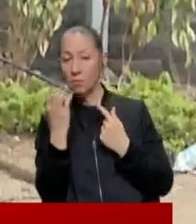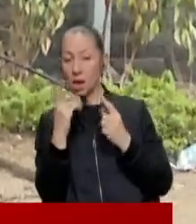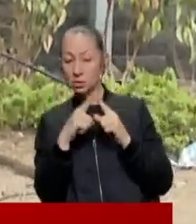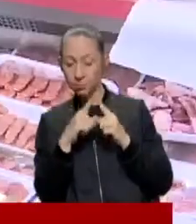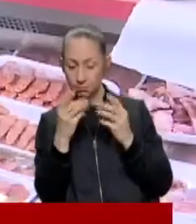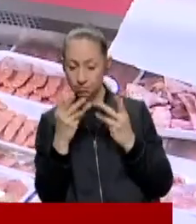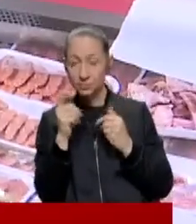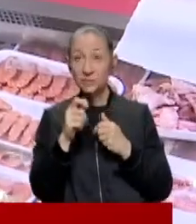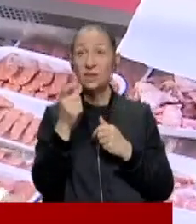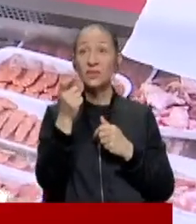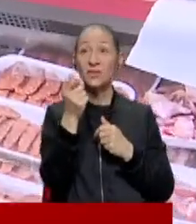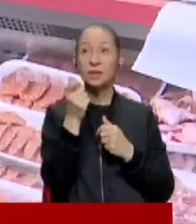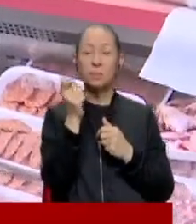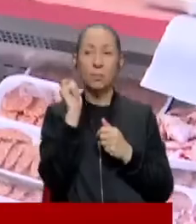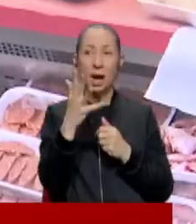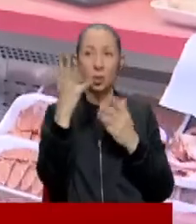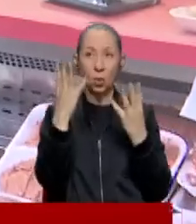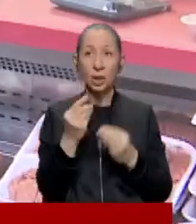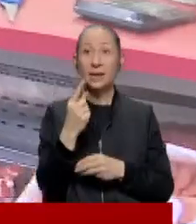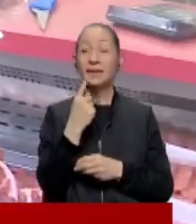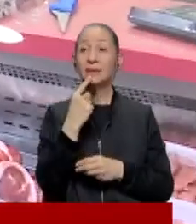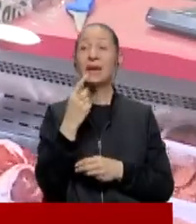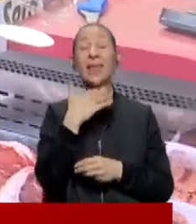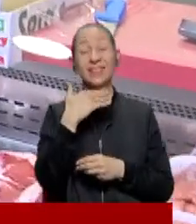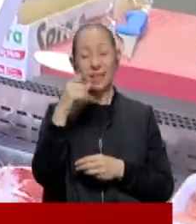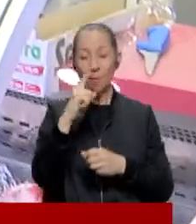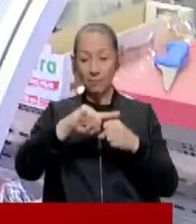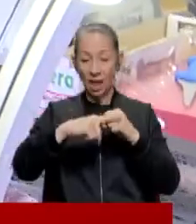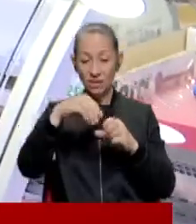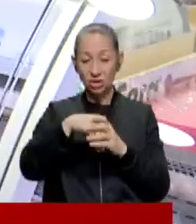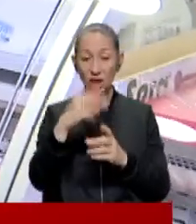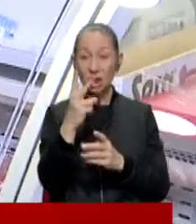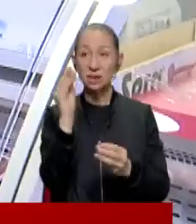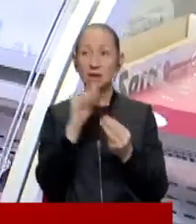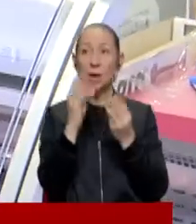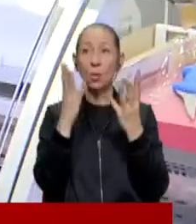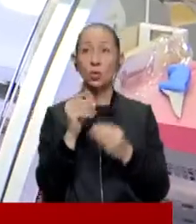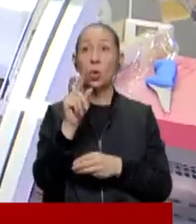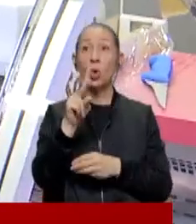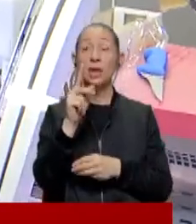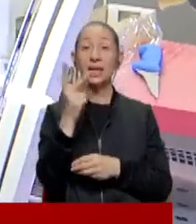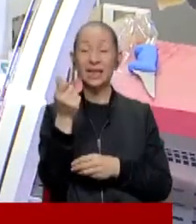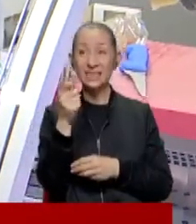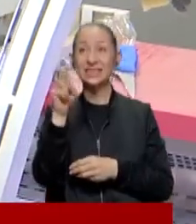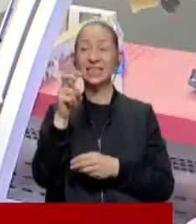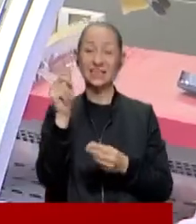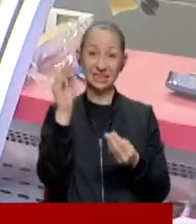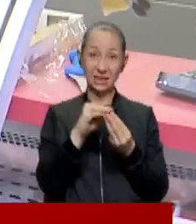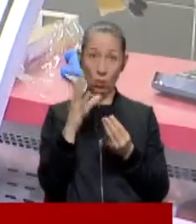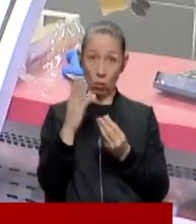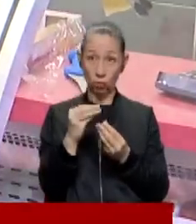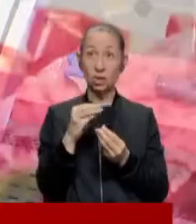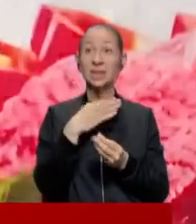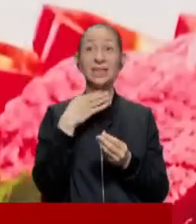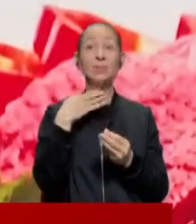hesap kitap yapıyorsun fiyatı zaten yüksek olan kırmızı et Bir hafta içinde iki kez zamlandı 12 lira ve 8 lira zam geldi